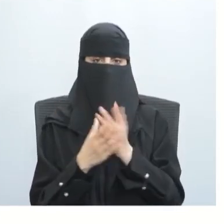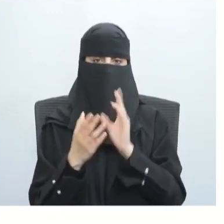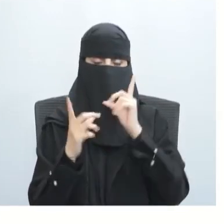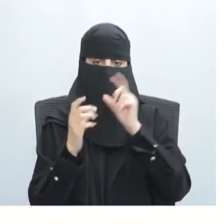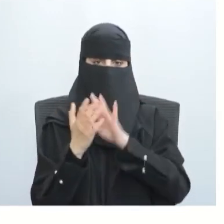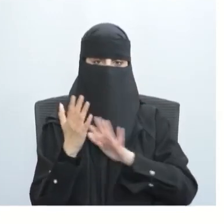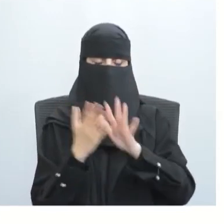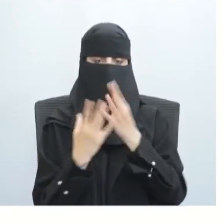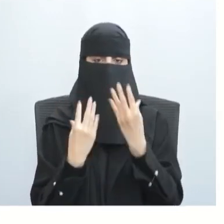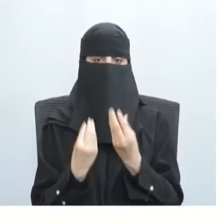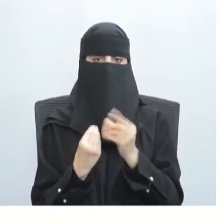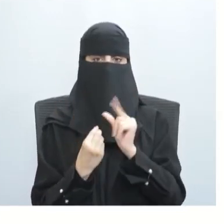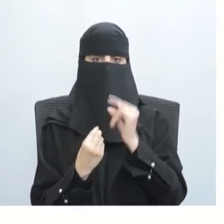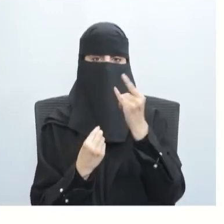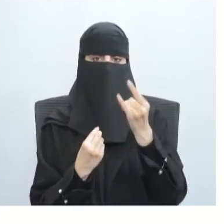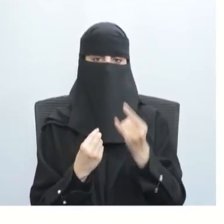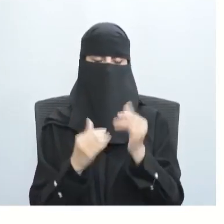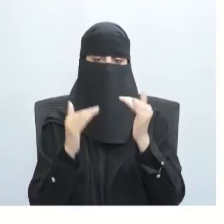طبيعيه بشكل مثالي